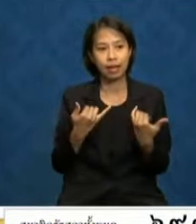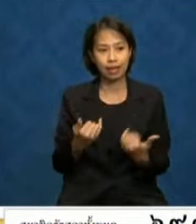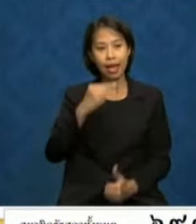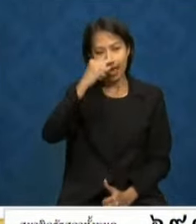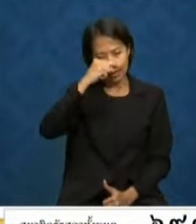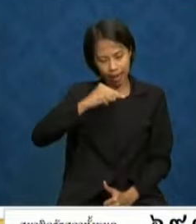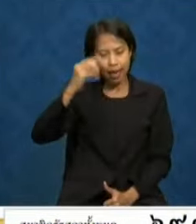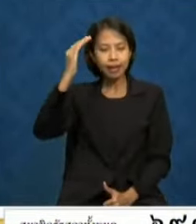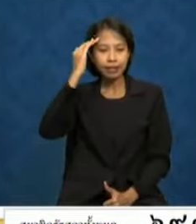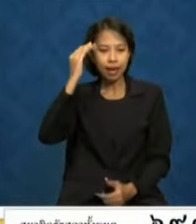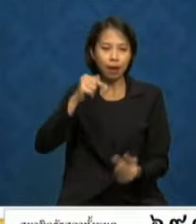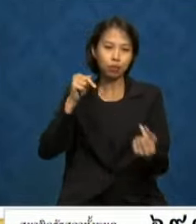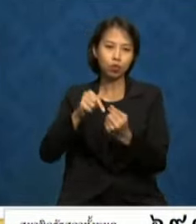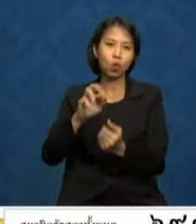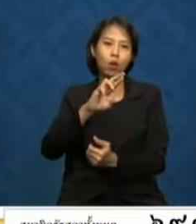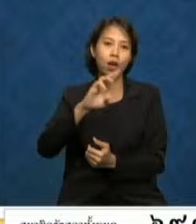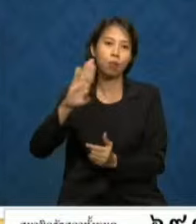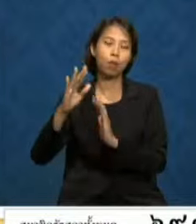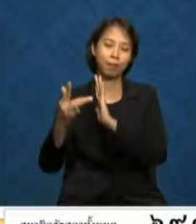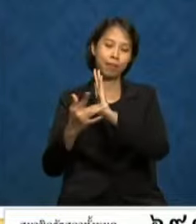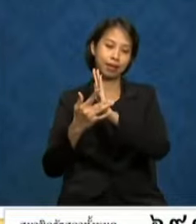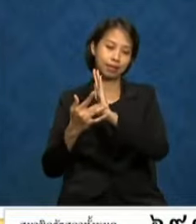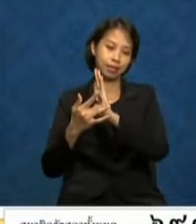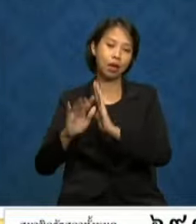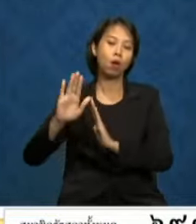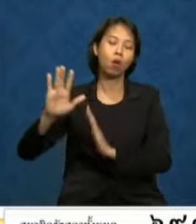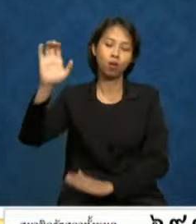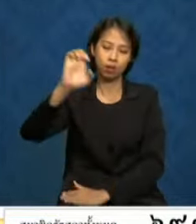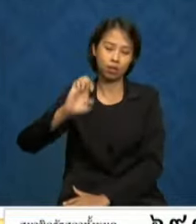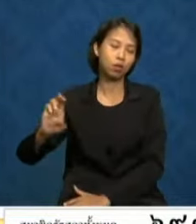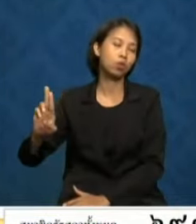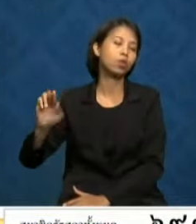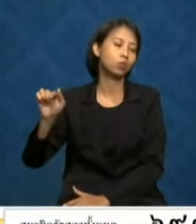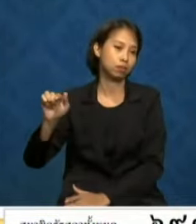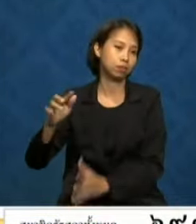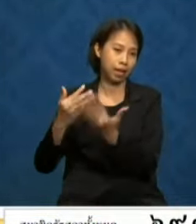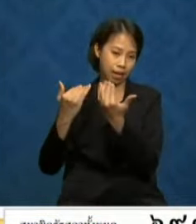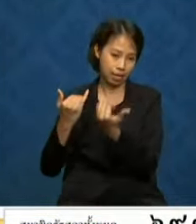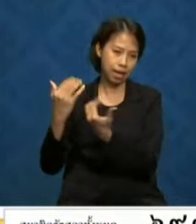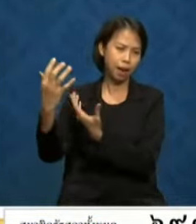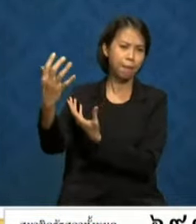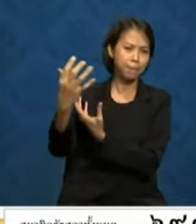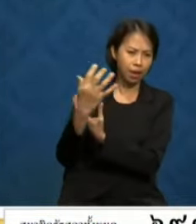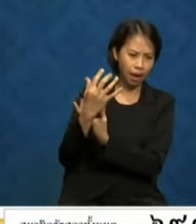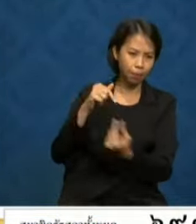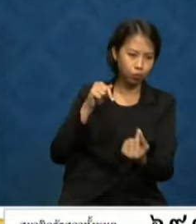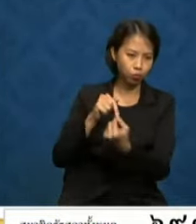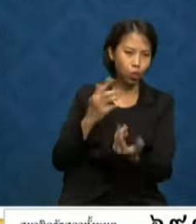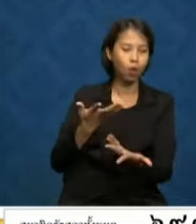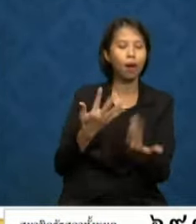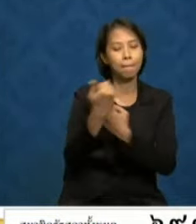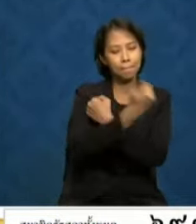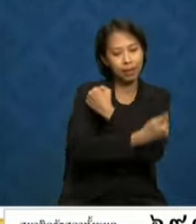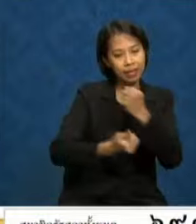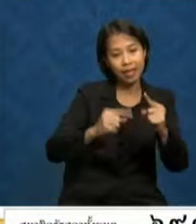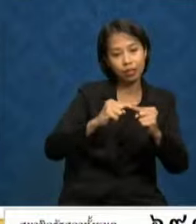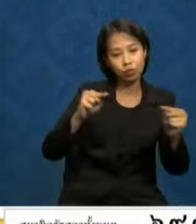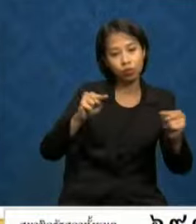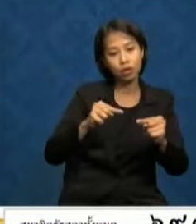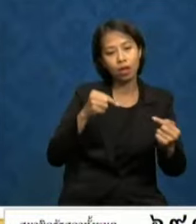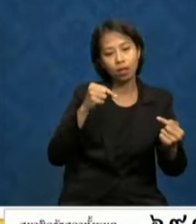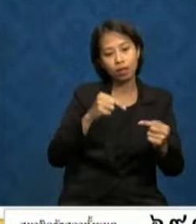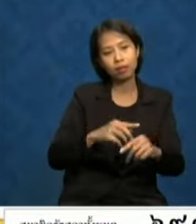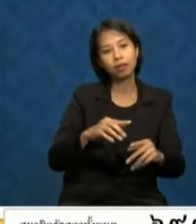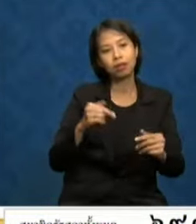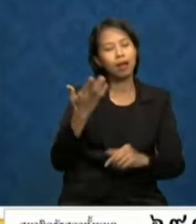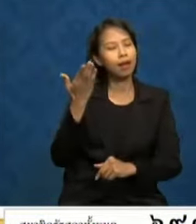ราบข้อมูลเกี่ยวกับระบบ IT Catch ของสหภาพยุโรปด้วยนะคะซึ่งจะบังคับให้ประเทศที่ส่งออกสินค้าประมงไปยังสหภาพยุโ